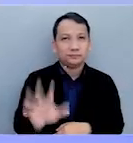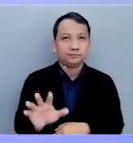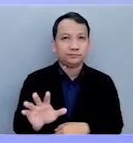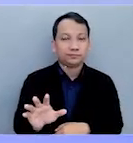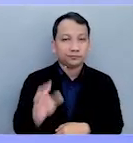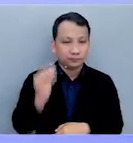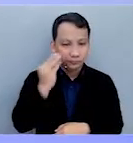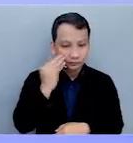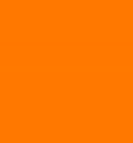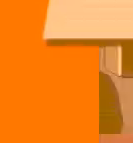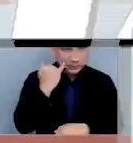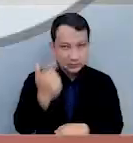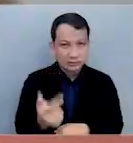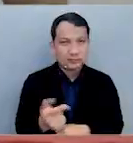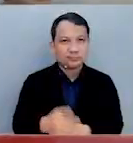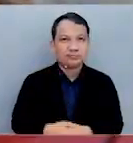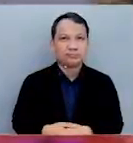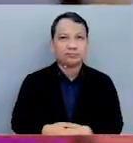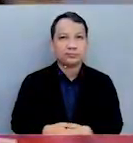MJ Marfori.